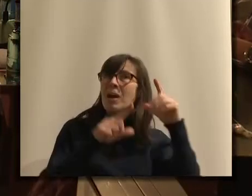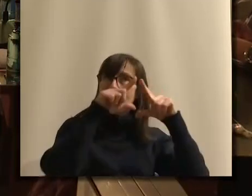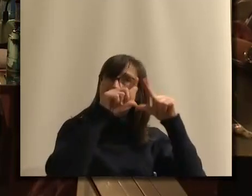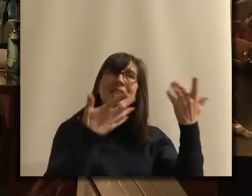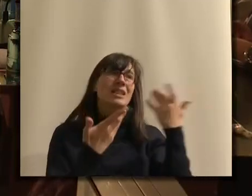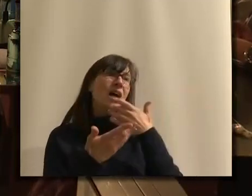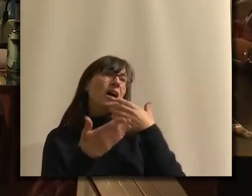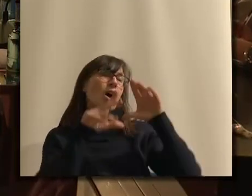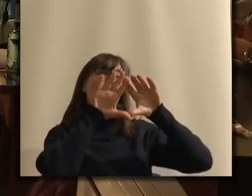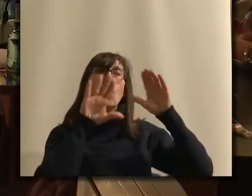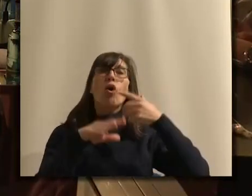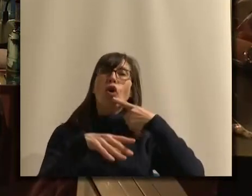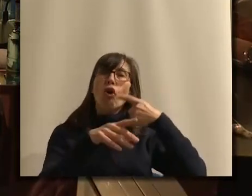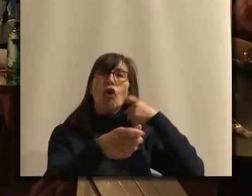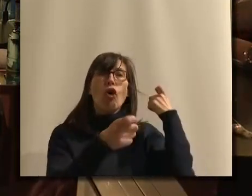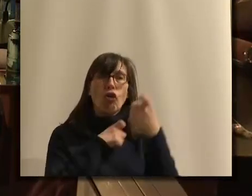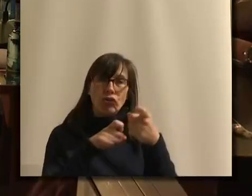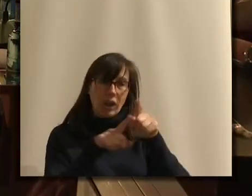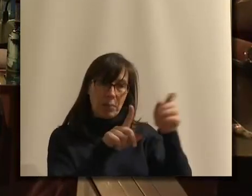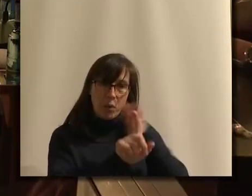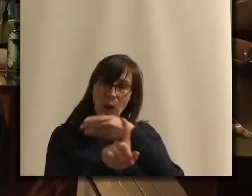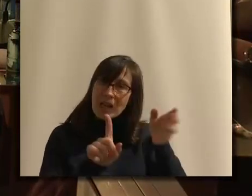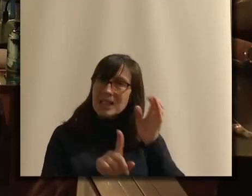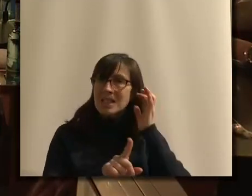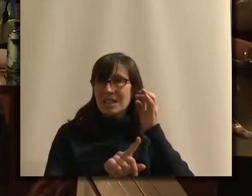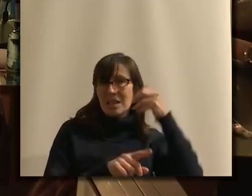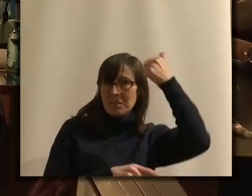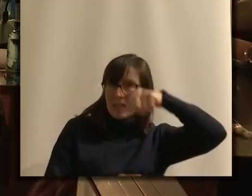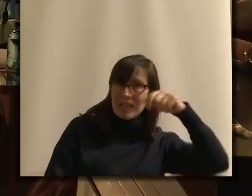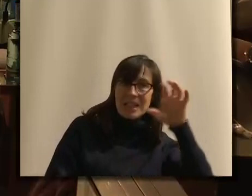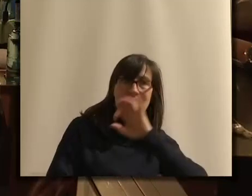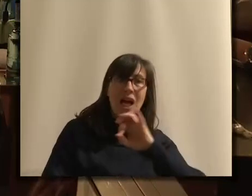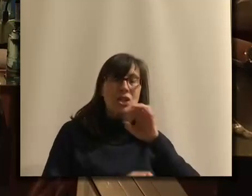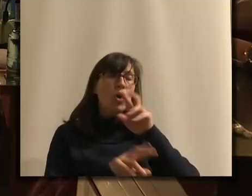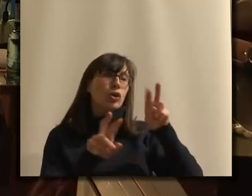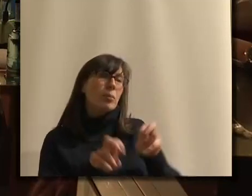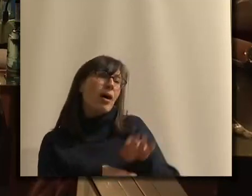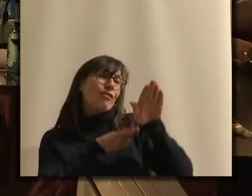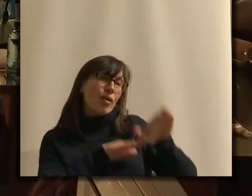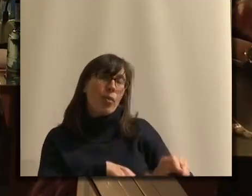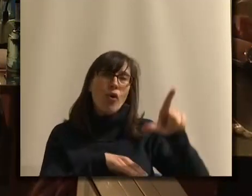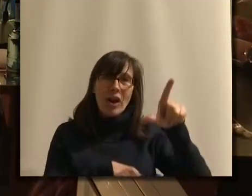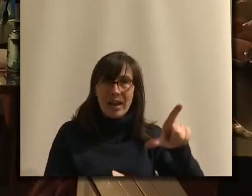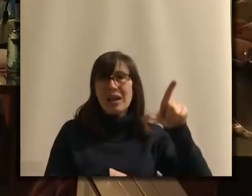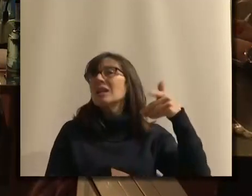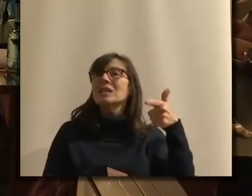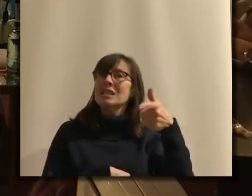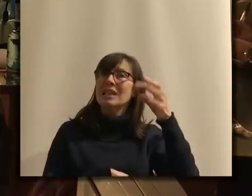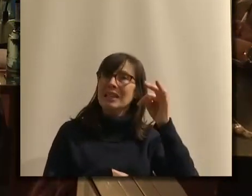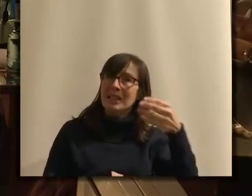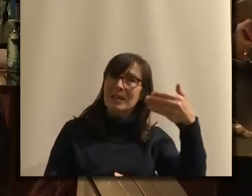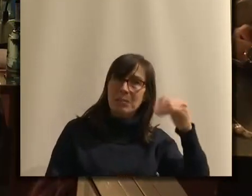de les violències masclistes, en pro dels drets col·lectius LGTBI+, i aquí només se'ns van posar traves des del Departament de